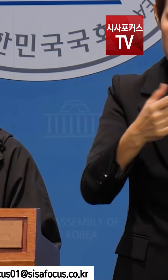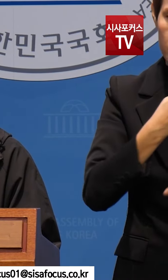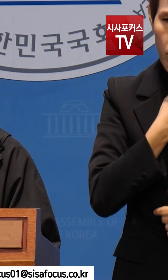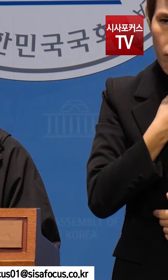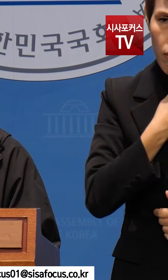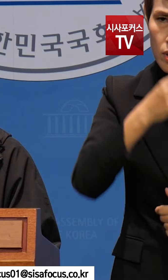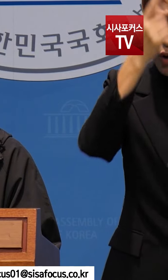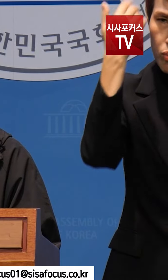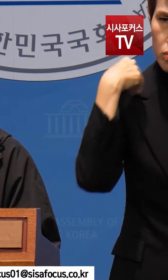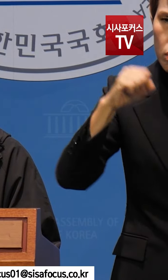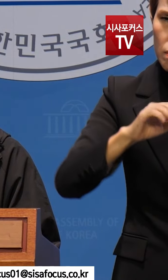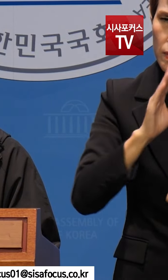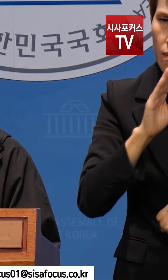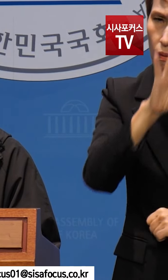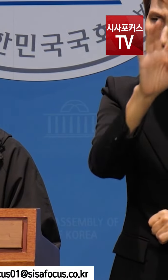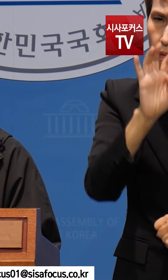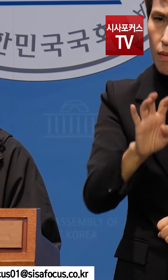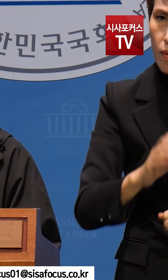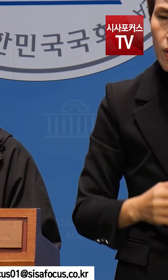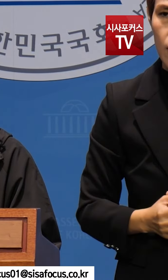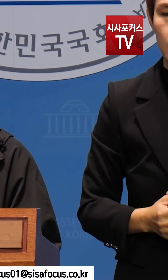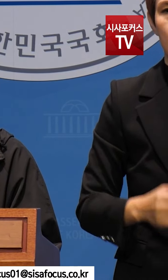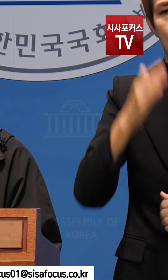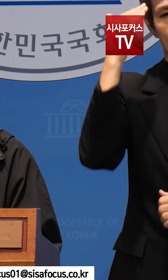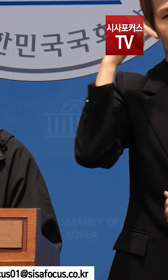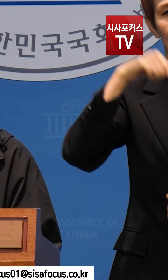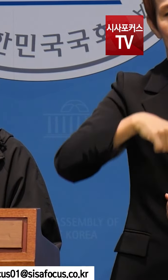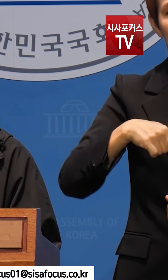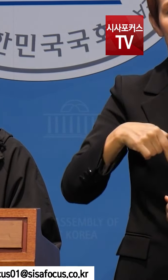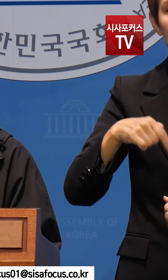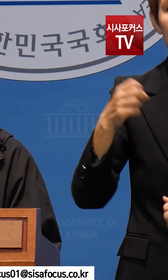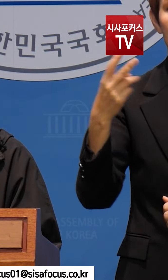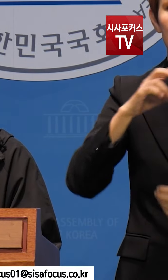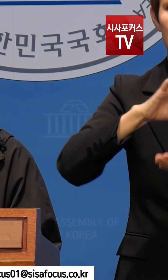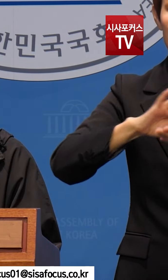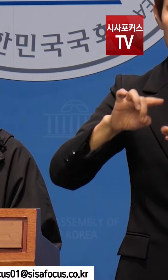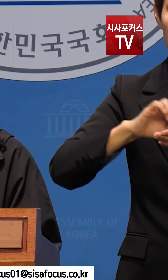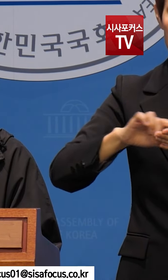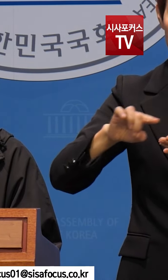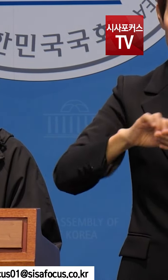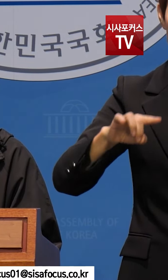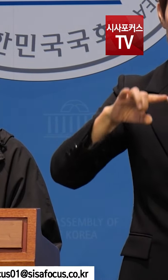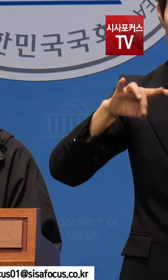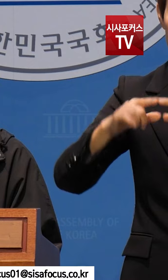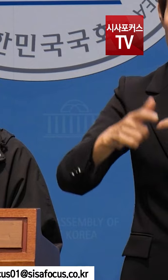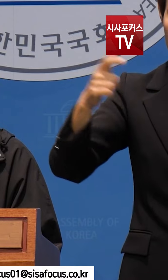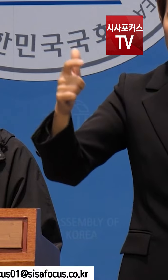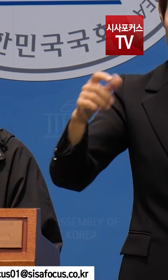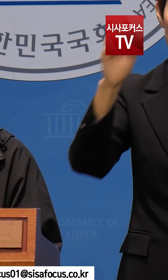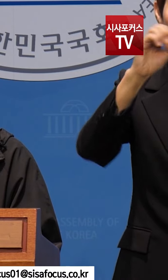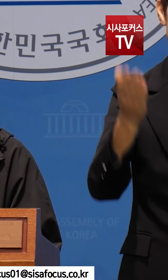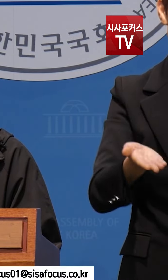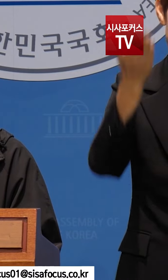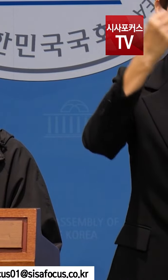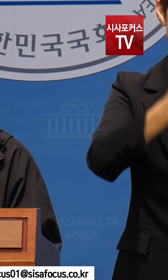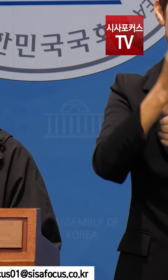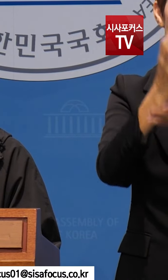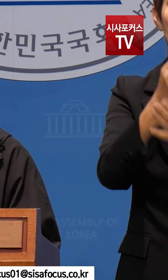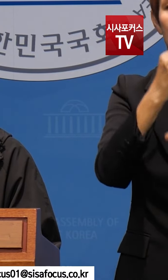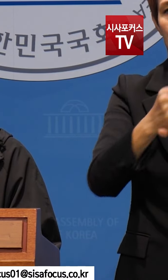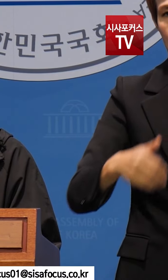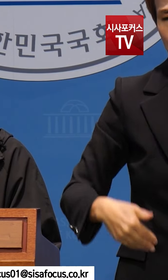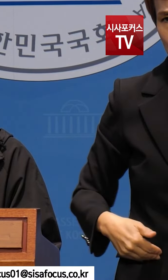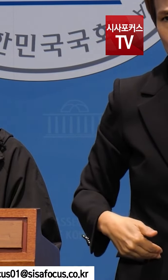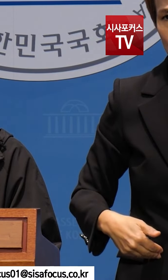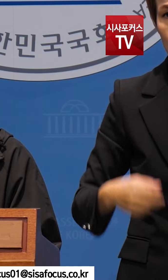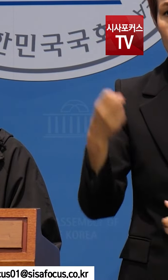묻고 싶 니다 우리도 재생 에너지 확대 목표를 30% 이상으로 확대하는 법제화를 이루어 내어야 합니다